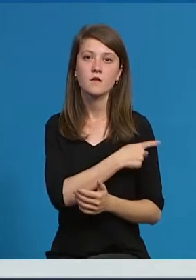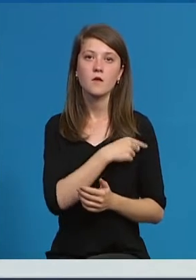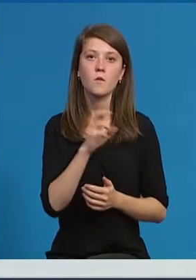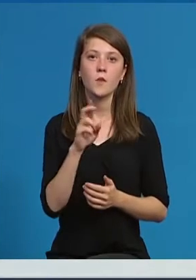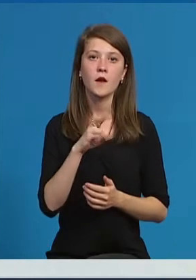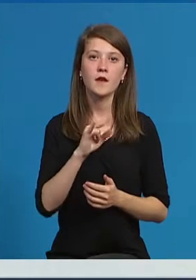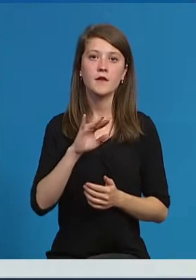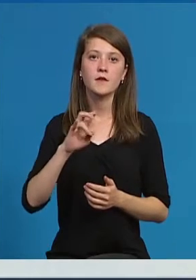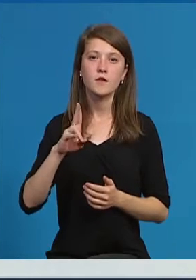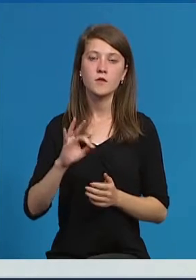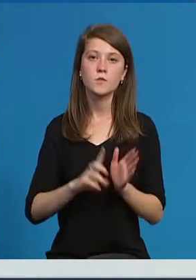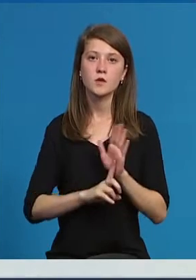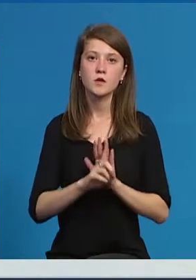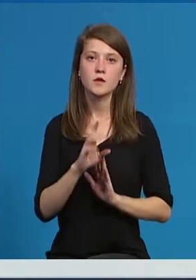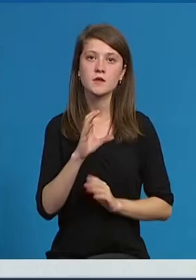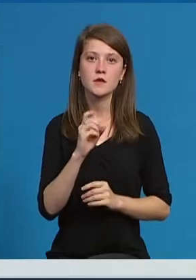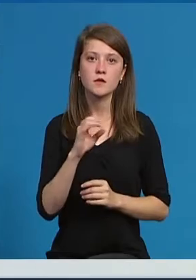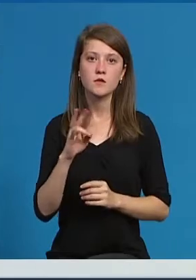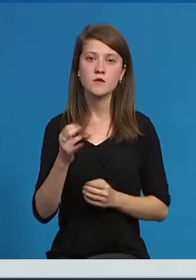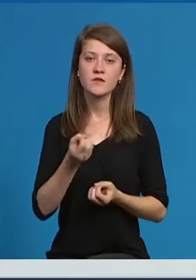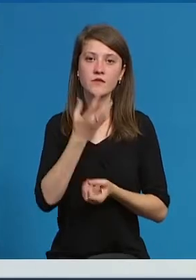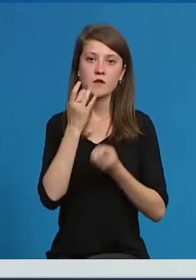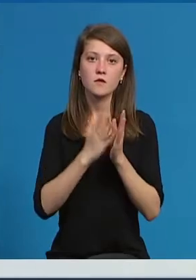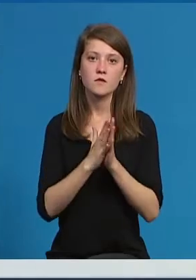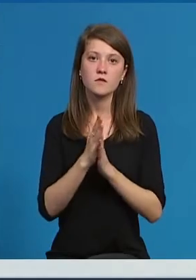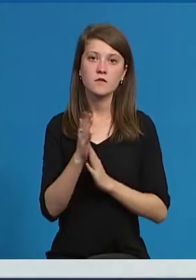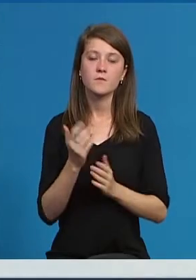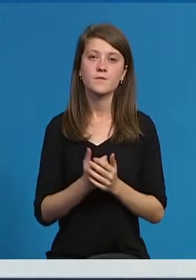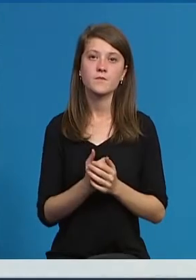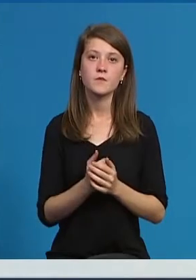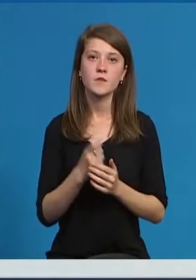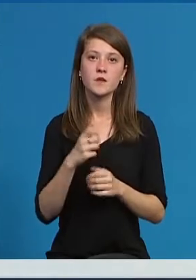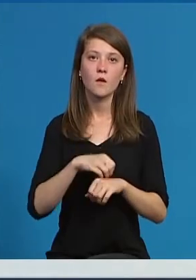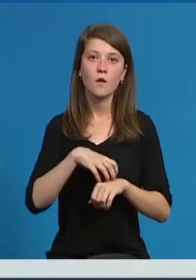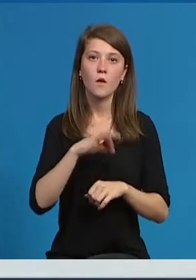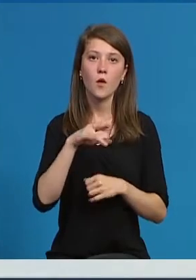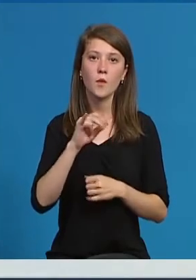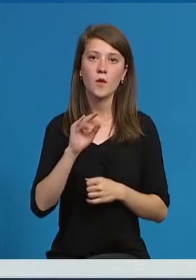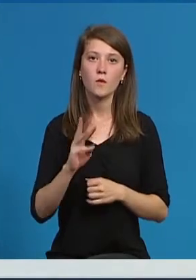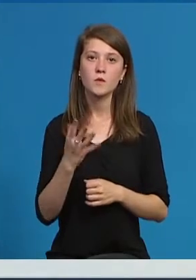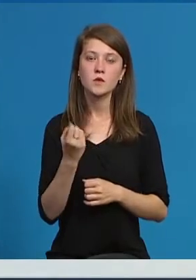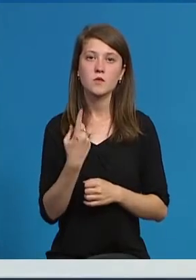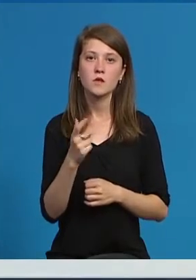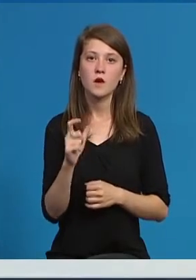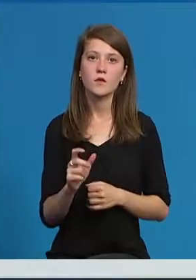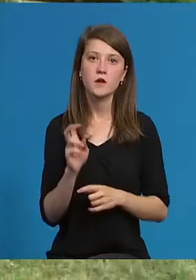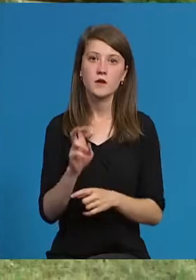Богдана Нікітенко, з початку сезону цвітіння рослини з опіком від борщівника до лікарні звернулася ще одна